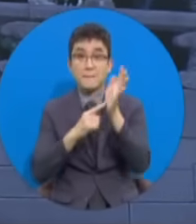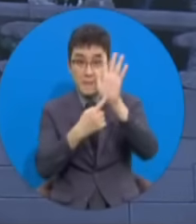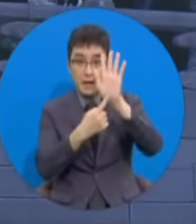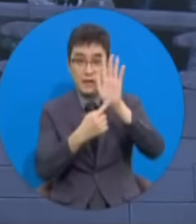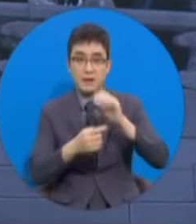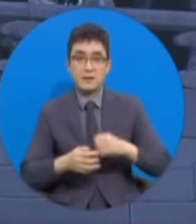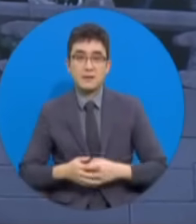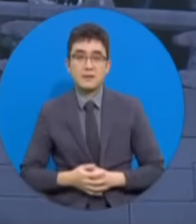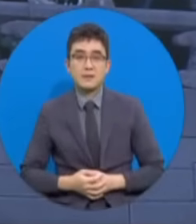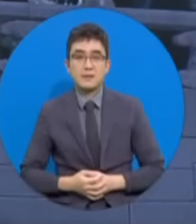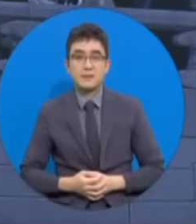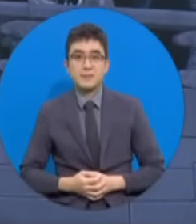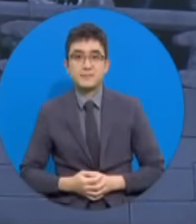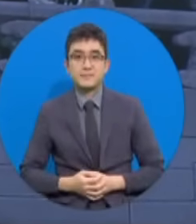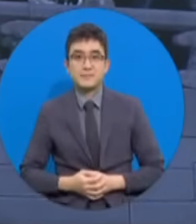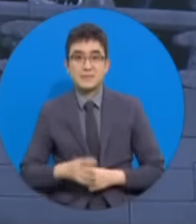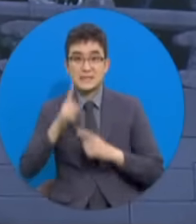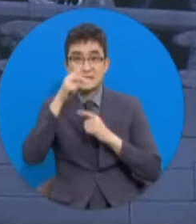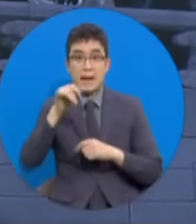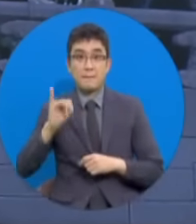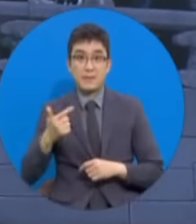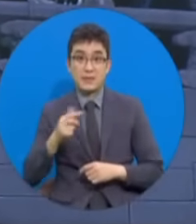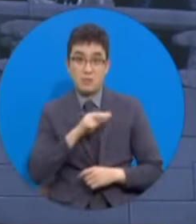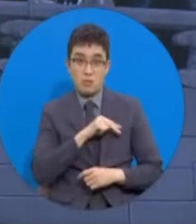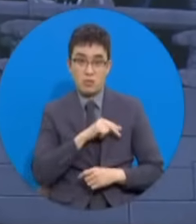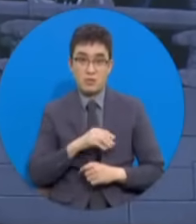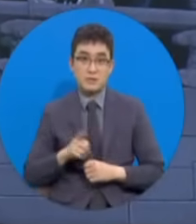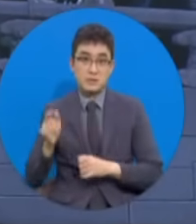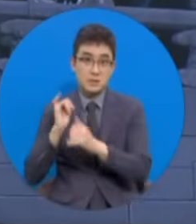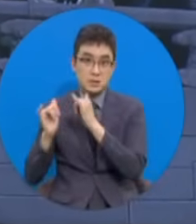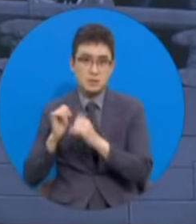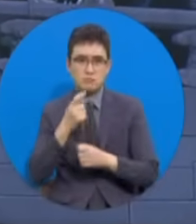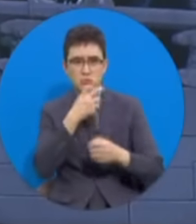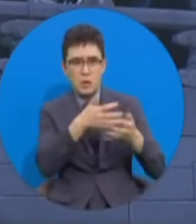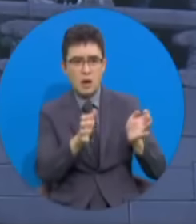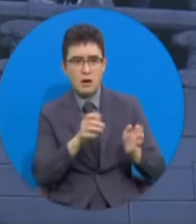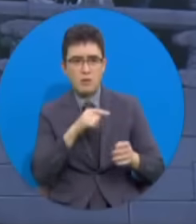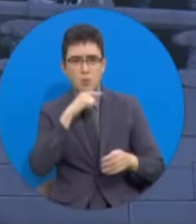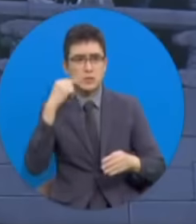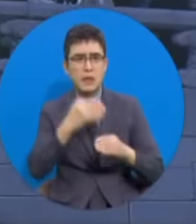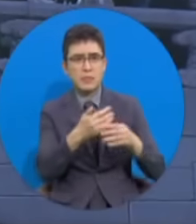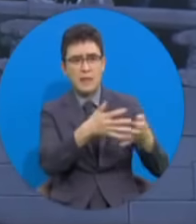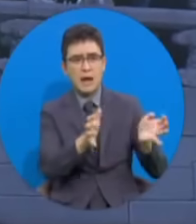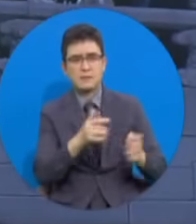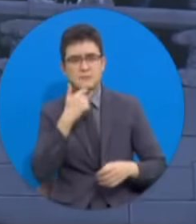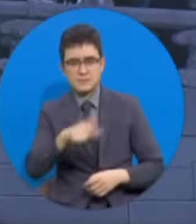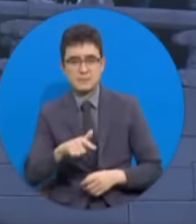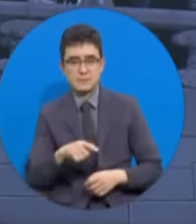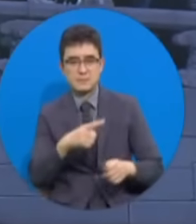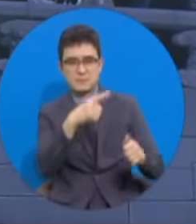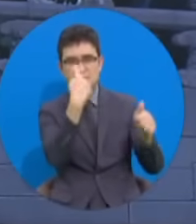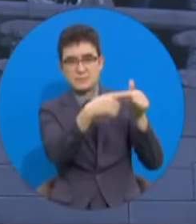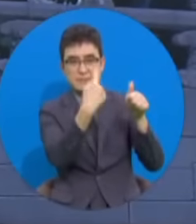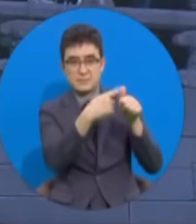보도해드렸습니다. 이상민 의원은 저희 취재에 민주당이 공산당은 아니지 않냐라고 지도부를 질타했는데요. 다시 한번 들어보겠습니다.